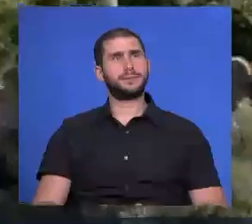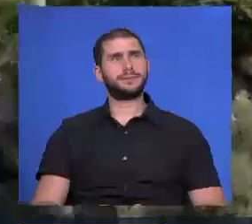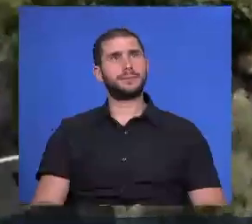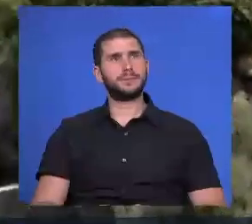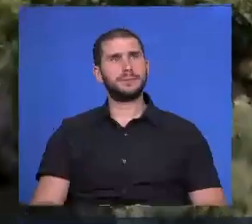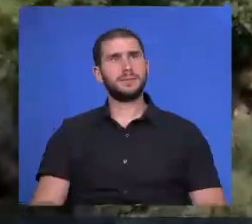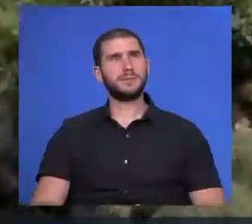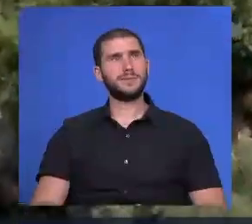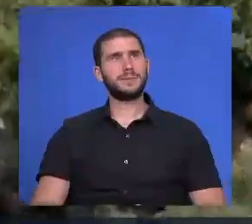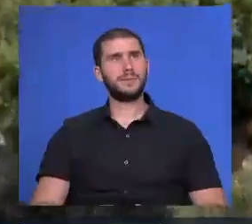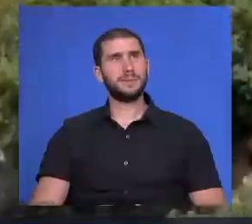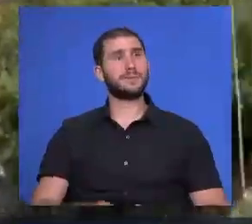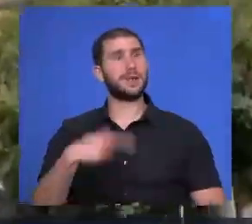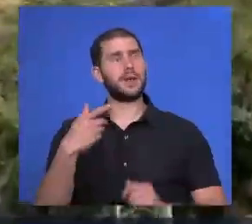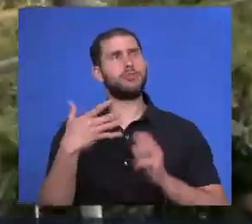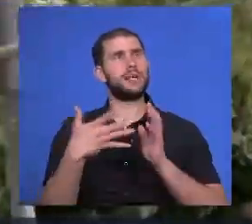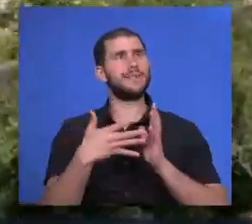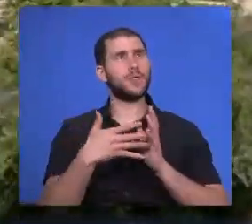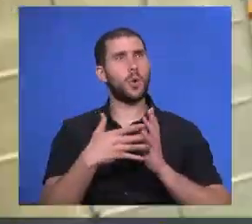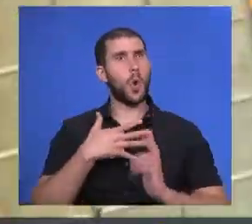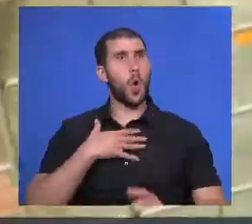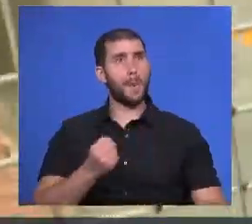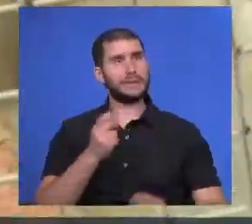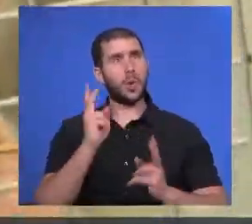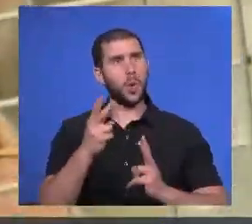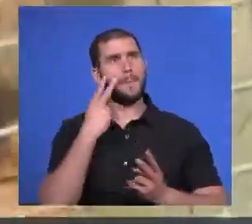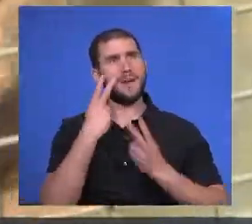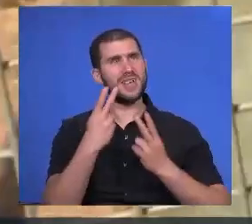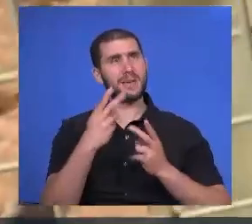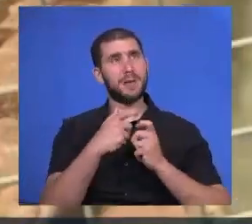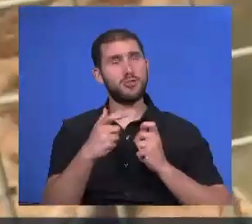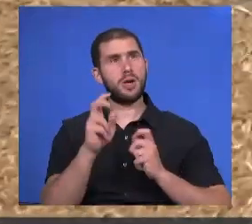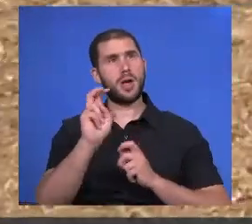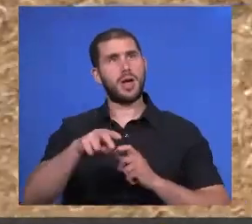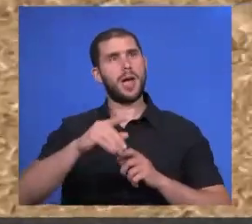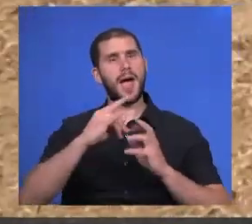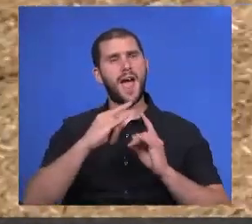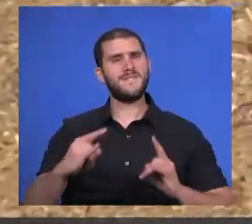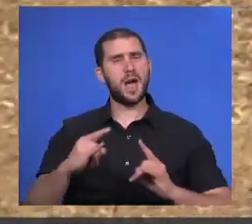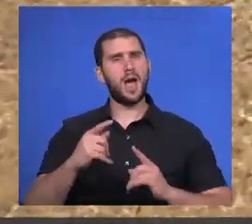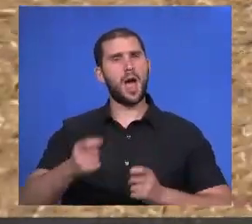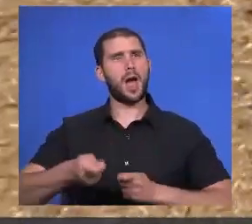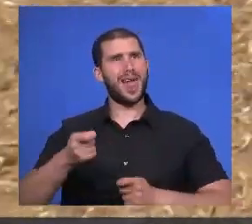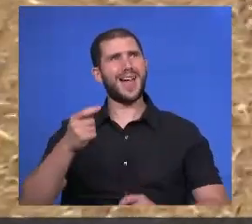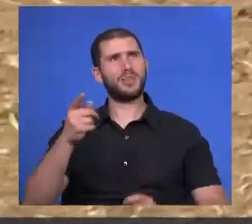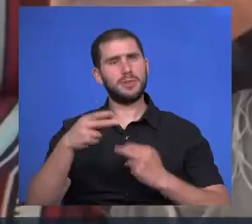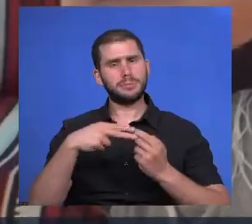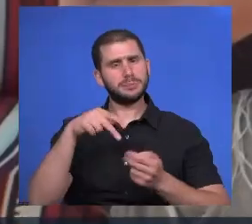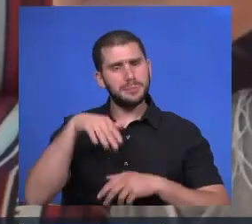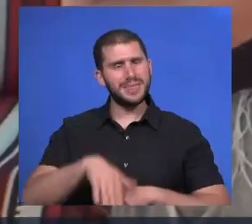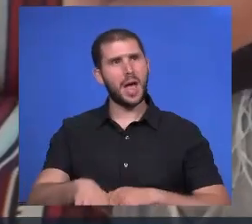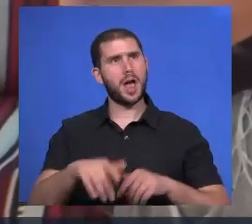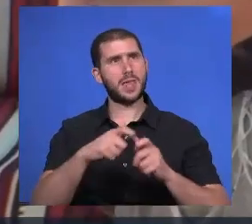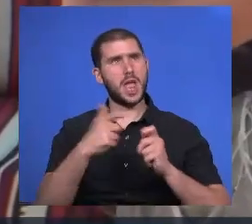לאחר שיבחנו את מדד האומץ שלהם, יוכלו המבקרים בגשר לרדת לחווה החקלאית בגיא בן הינום, שנמצאת ממש מתחת לגשר.